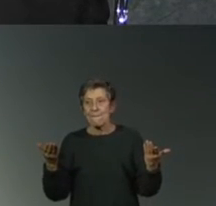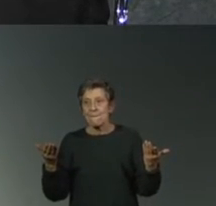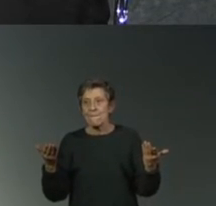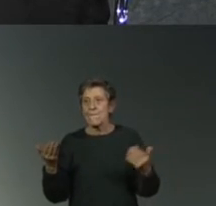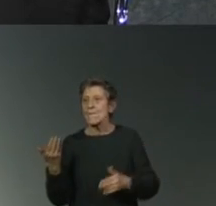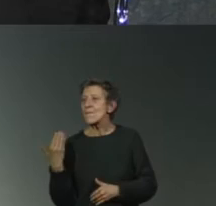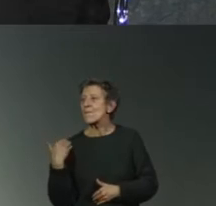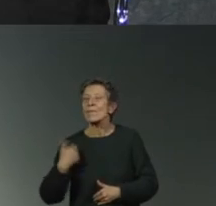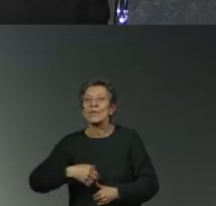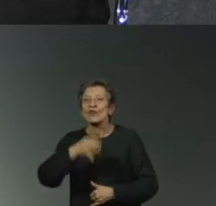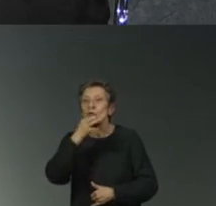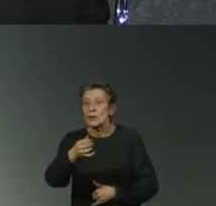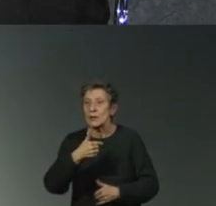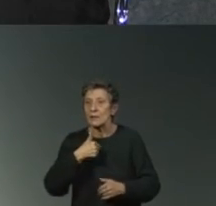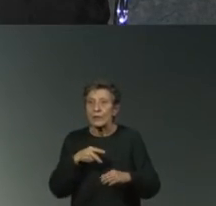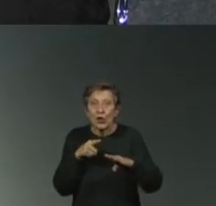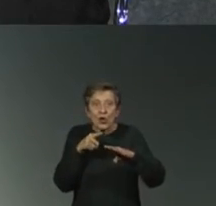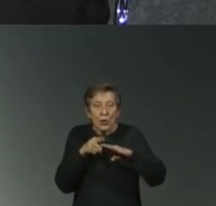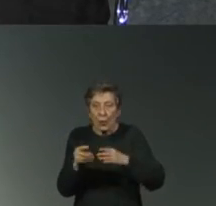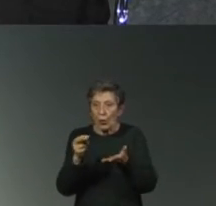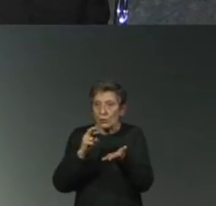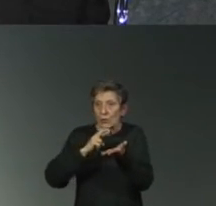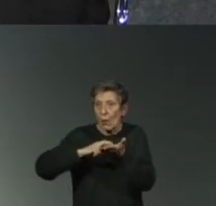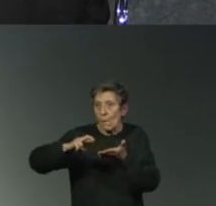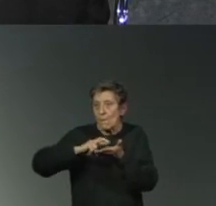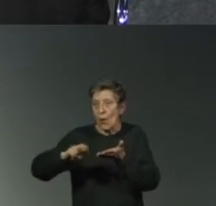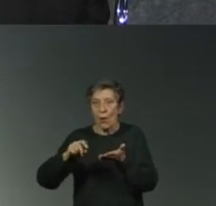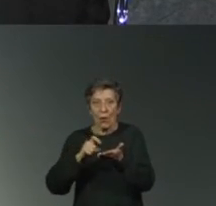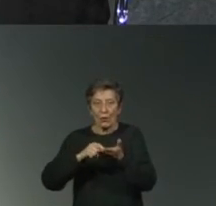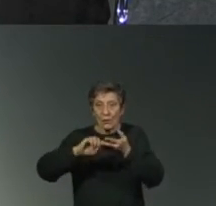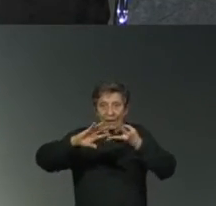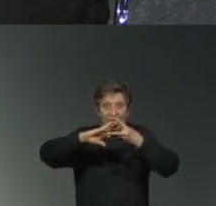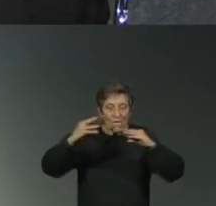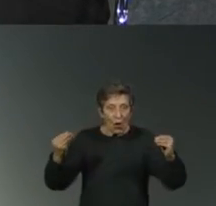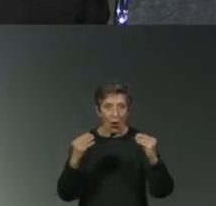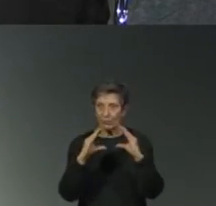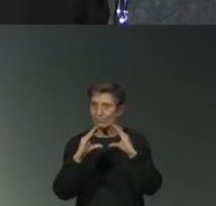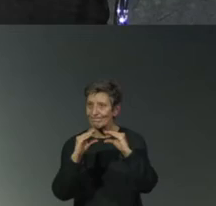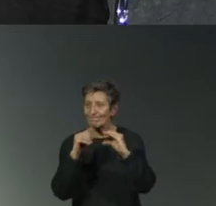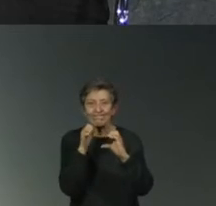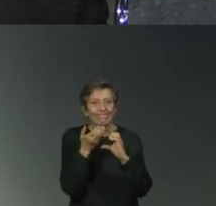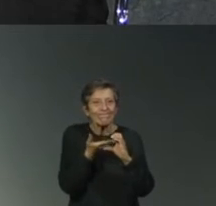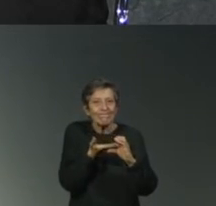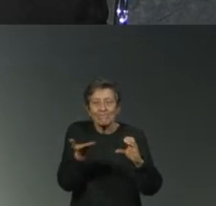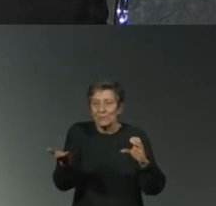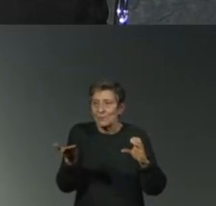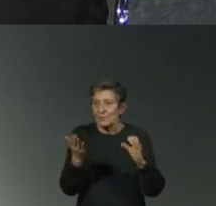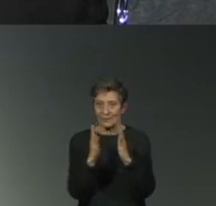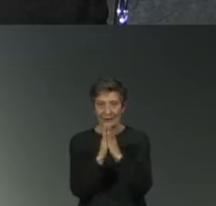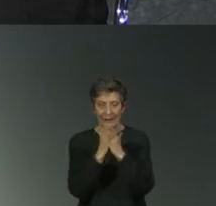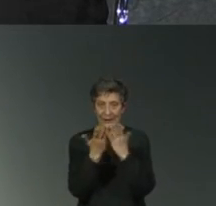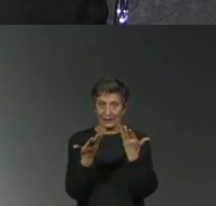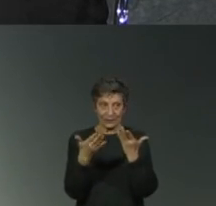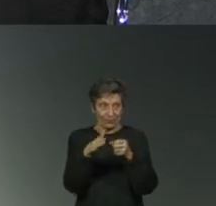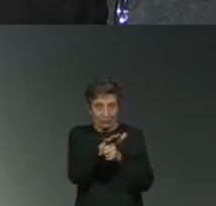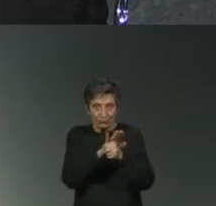quand je commence un roman et que j'ai toute la substance et la forme, d'une certaine manière, le livre dans son intégralité